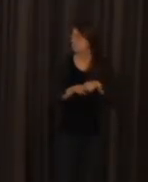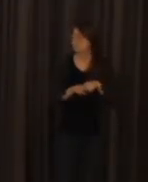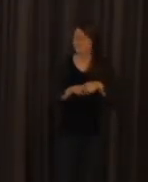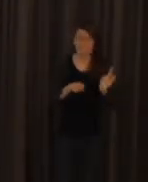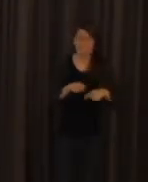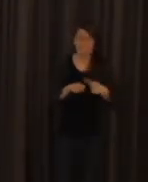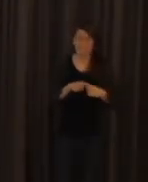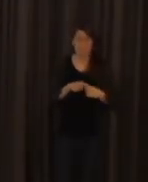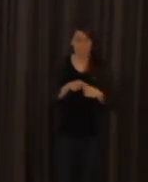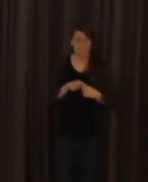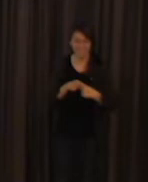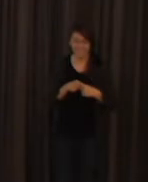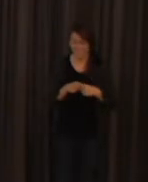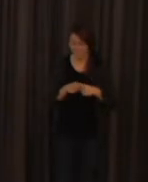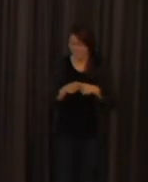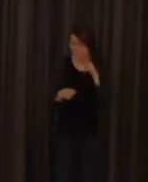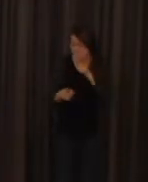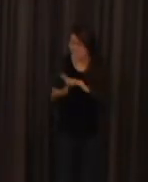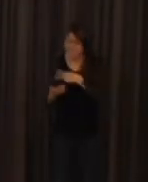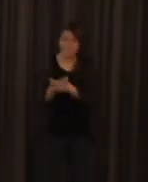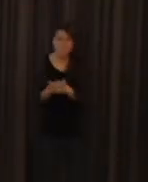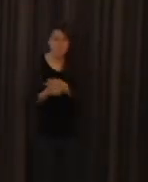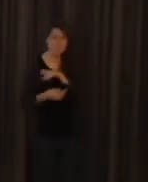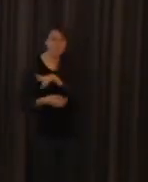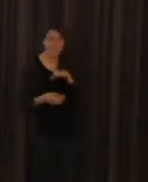Per què? Perquè estan copiant el signe de l'intèrpret.